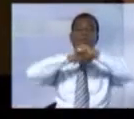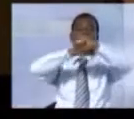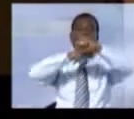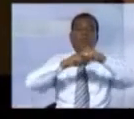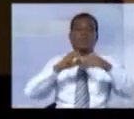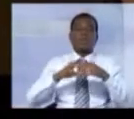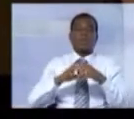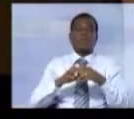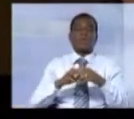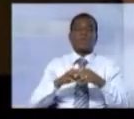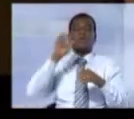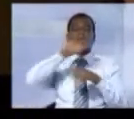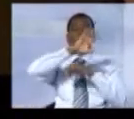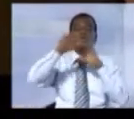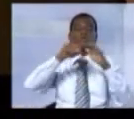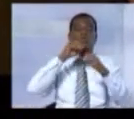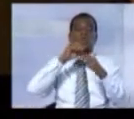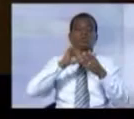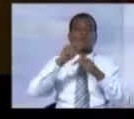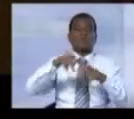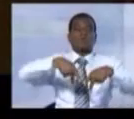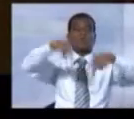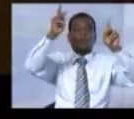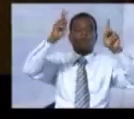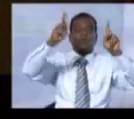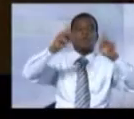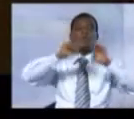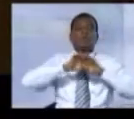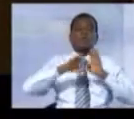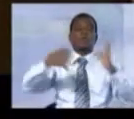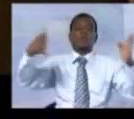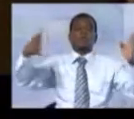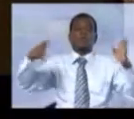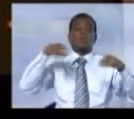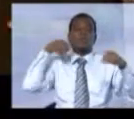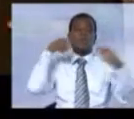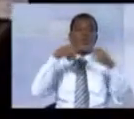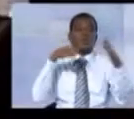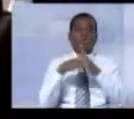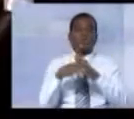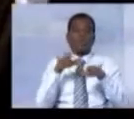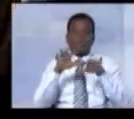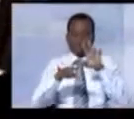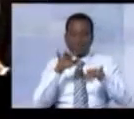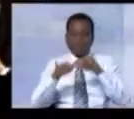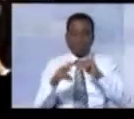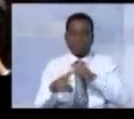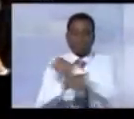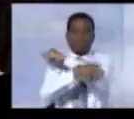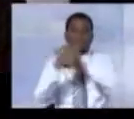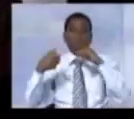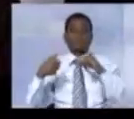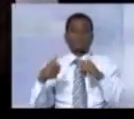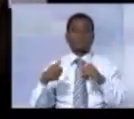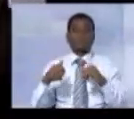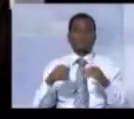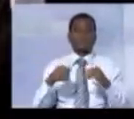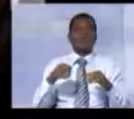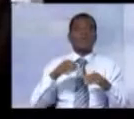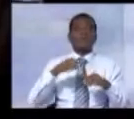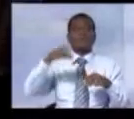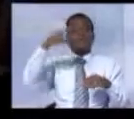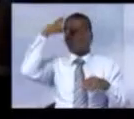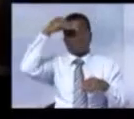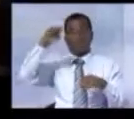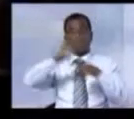caractères personnelles donc tout cela va permettre justement d'intensifier la lutte contre la cyberculosité très impressionné par les atouts de la Côte d'Ivoire les